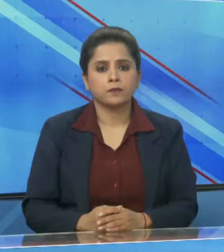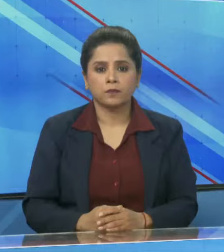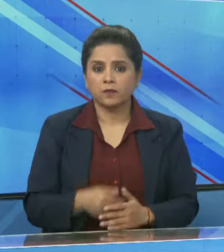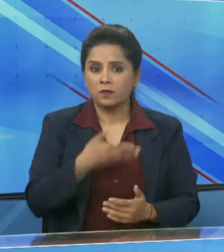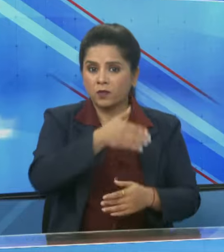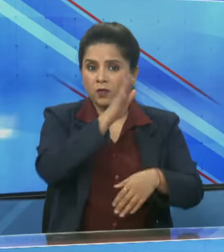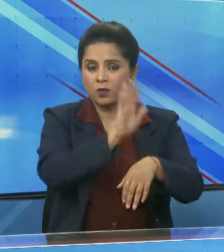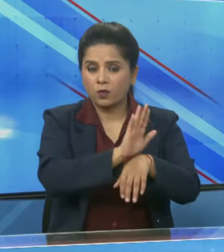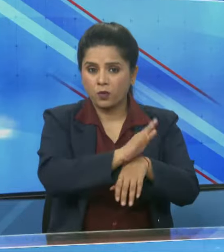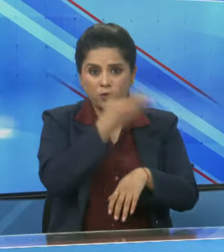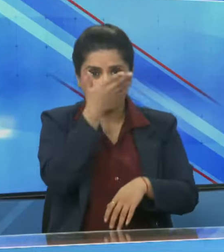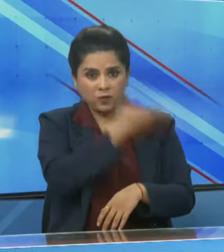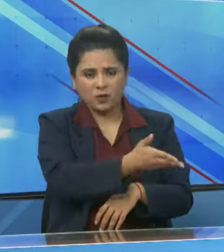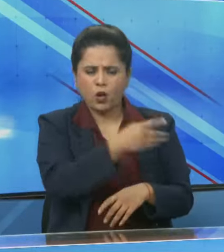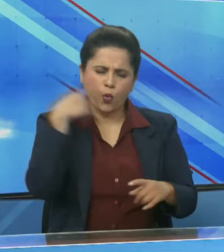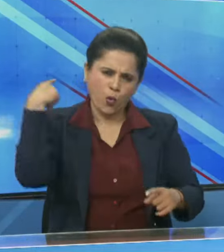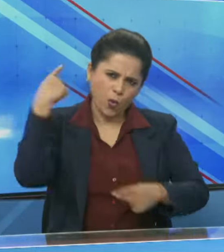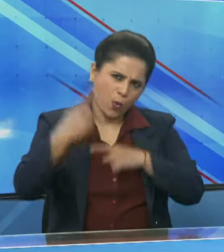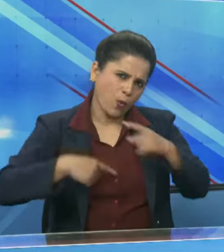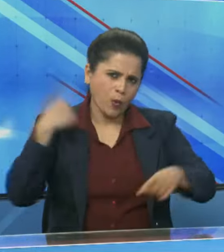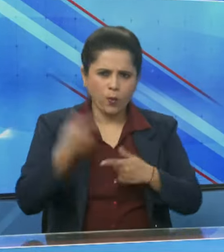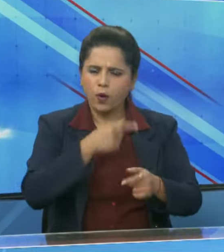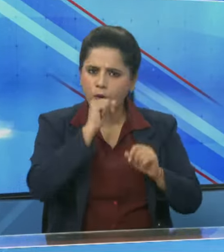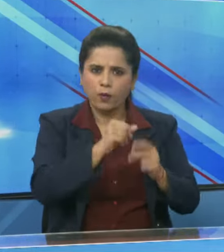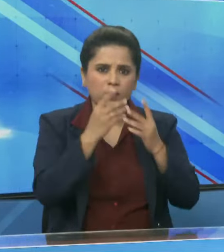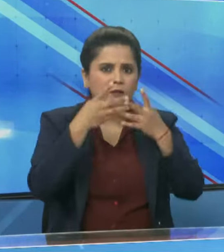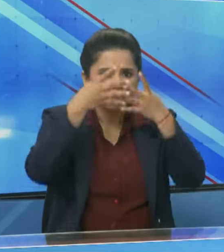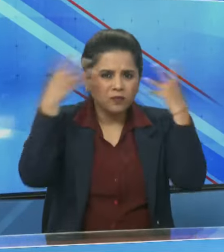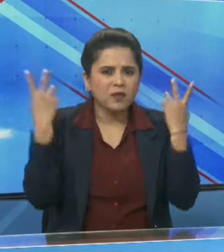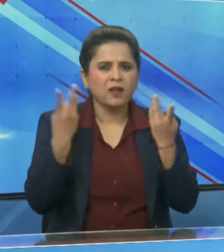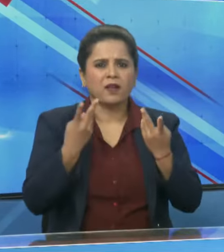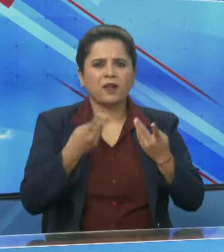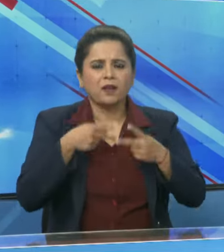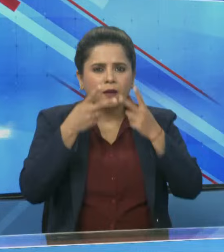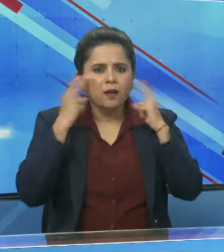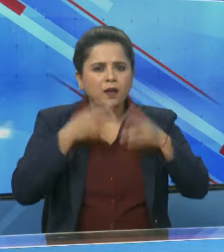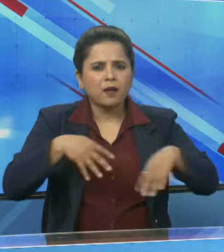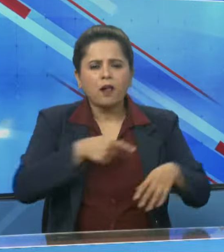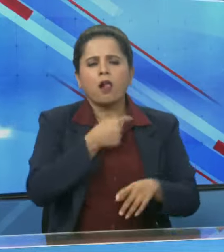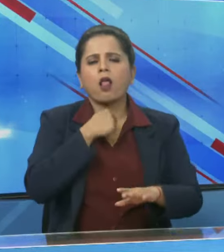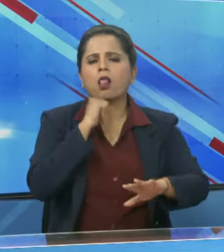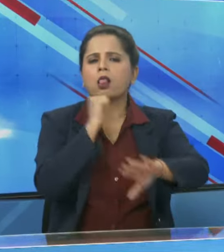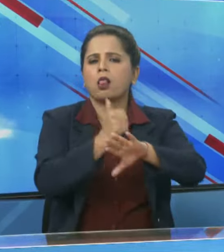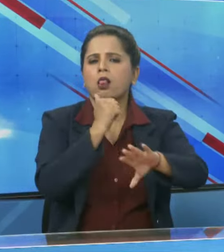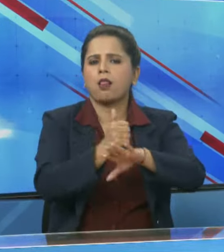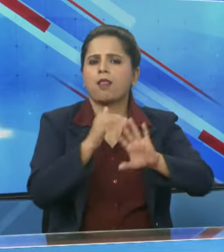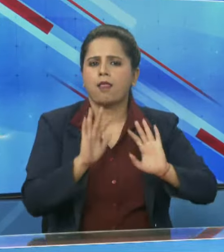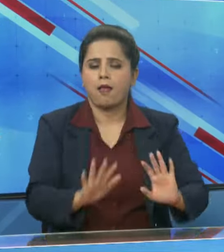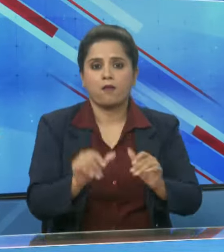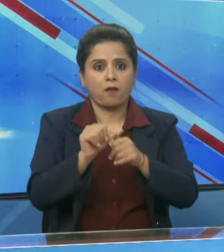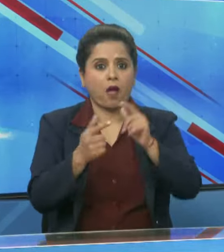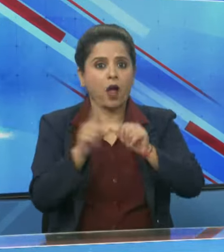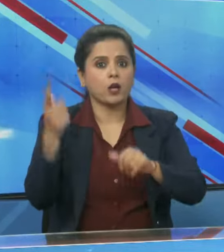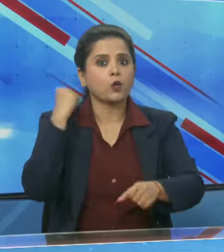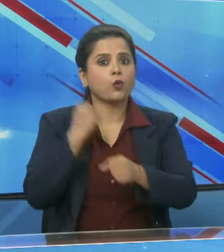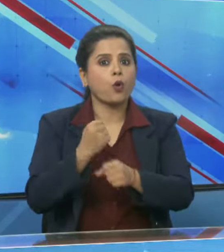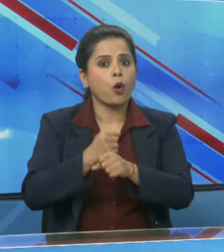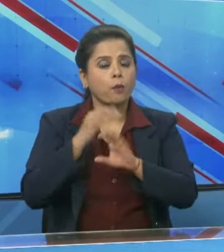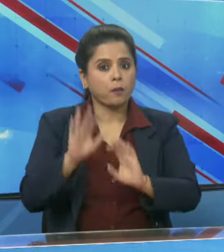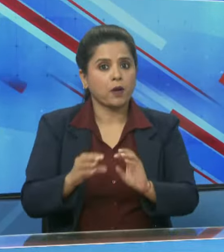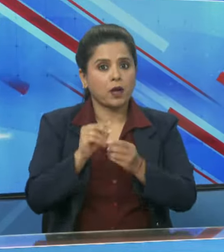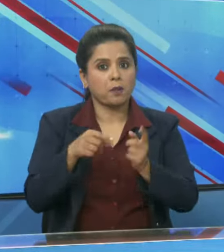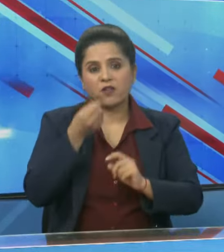कांग्रेस पार्टी ने हमेशा आदिवासियों को छलने का काम किया है। अटल जी की सरकार थी, भाजपा